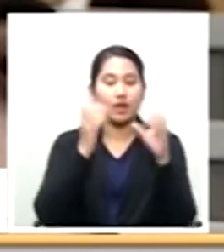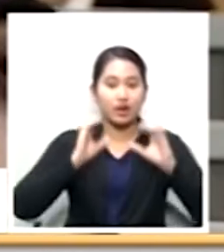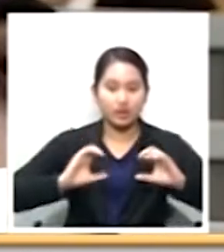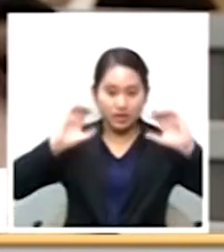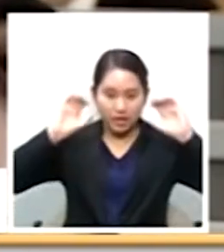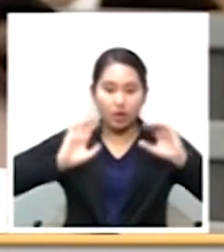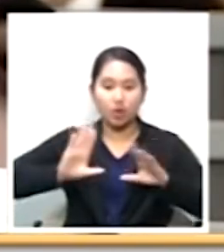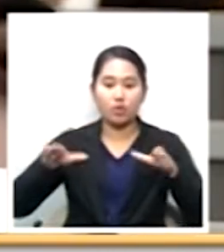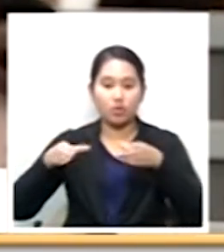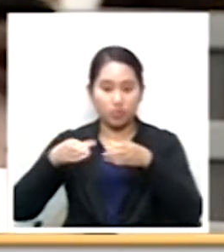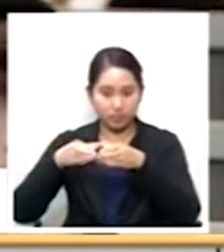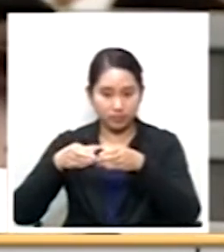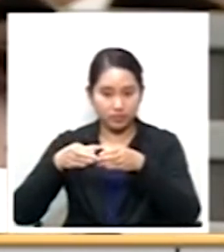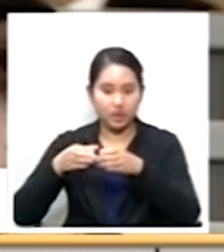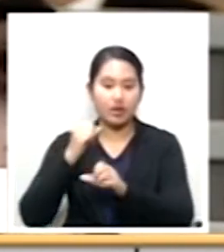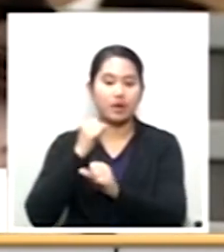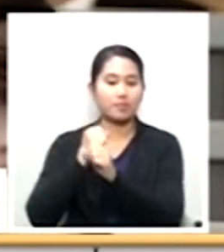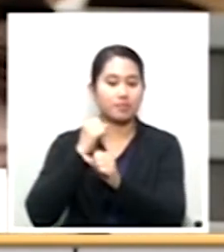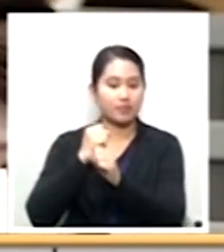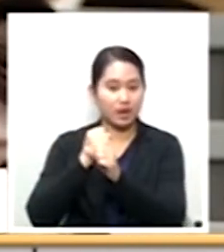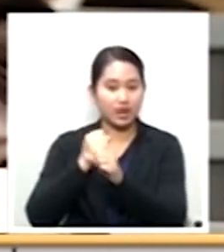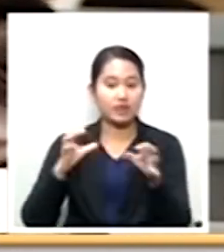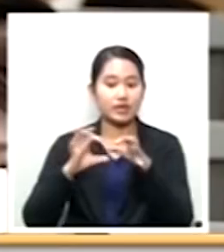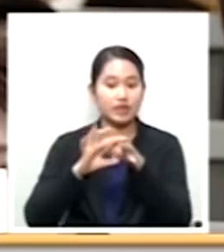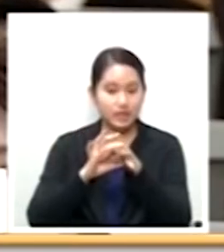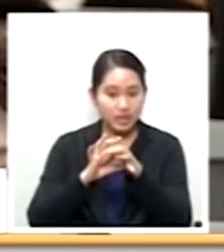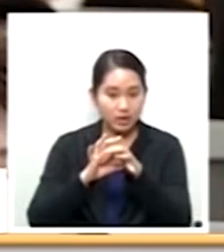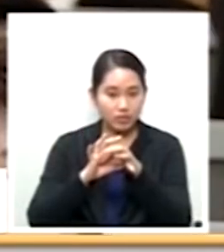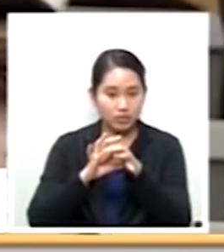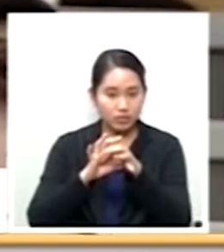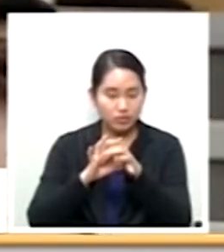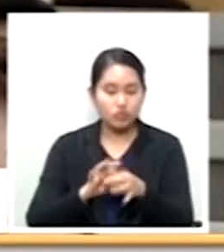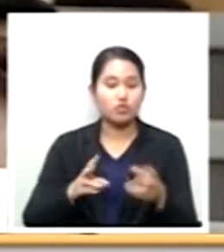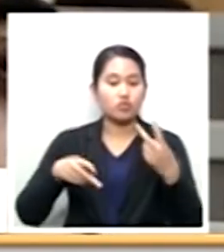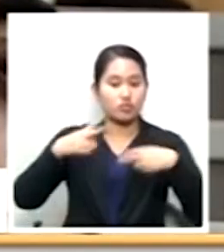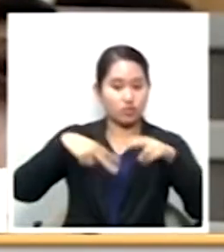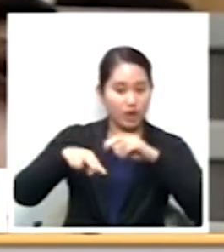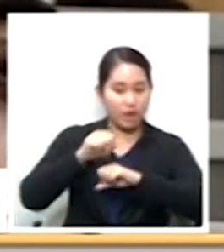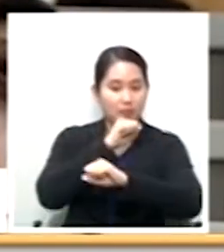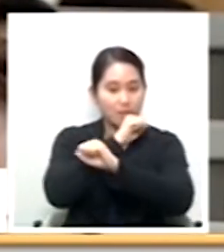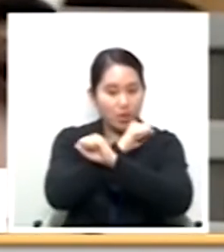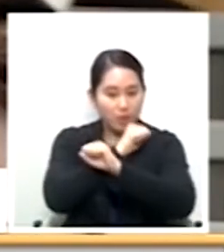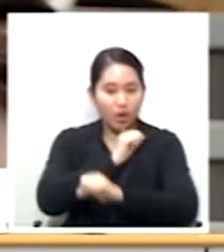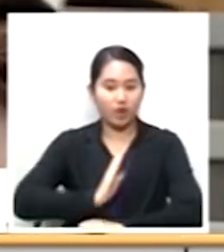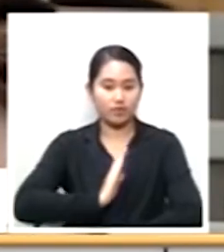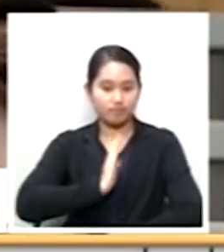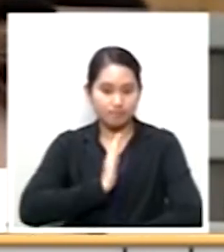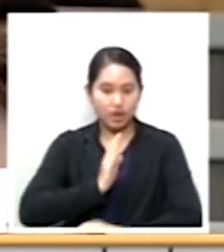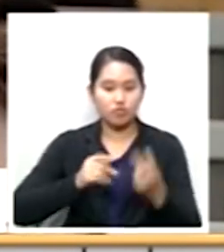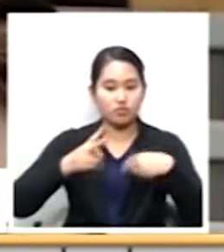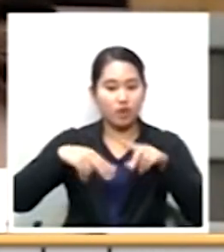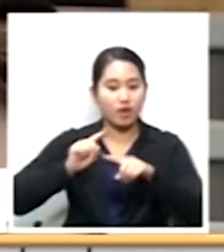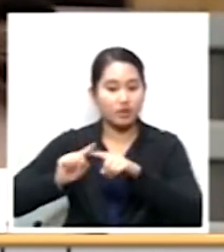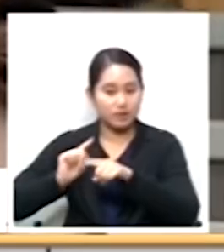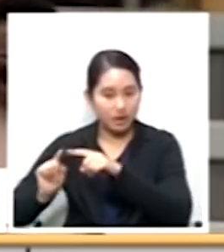องค์ในการปฏิบัติหน้าที่เกี่ยวกับการถวายอารักขาและถวายพระเกียรติและการรักษา